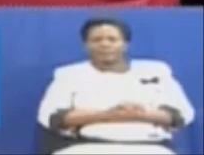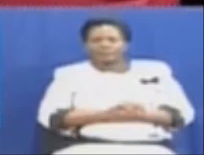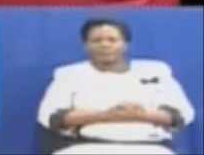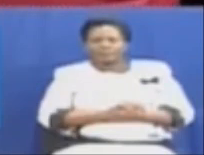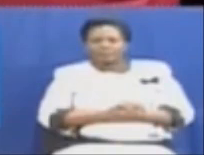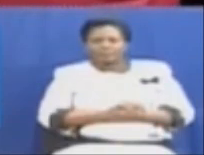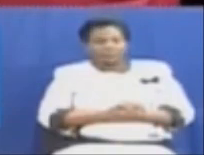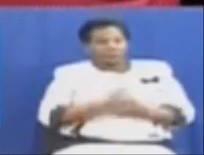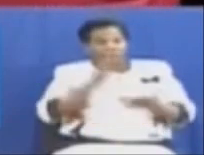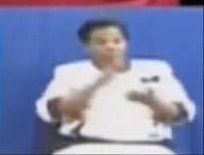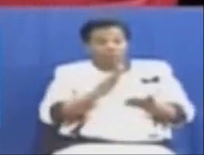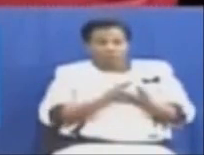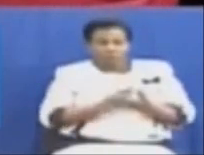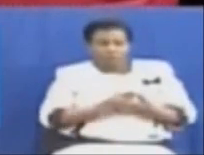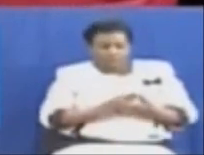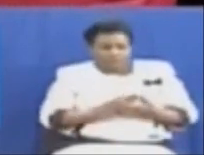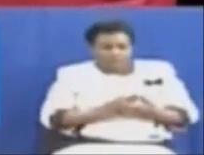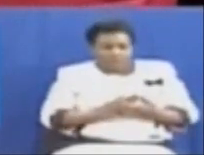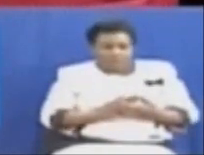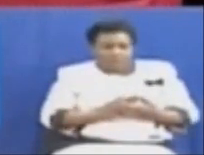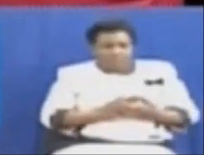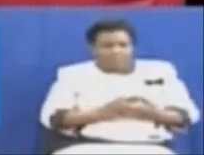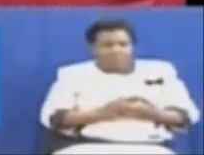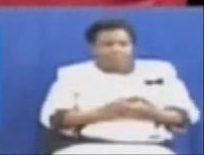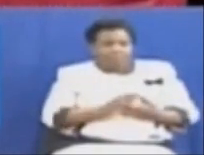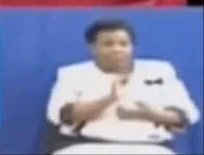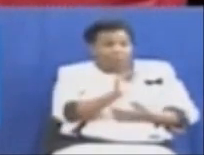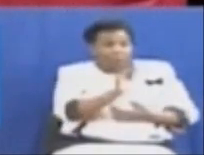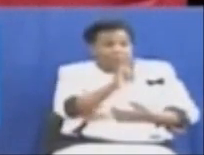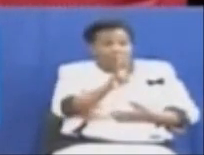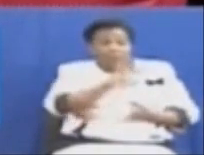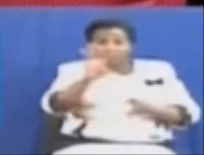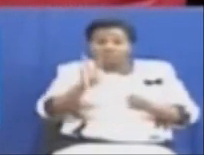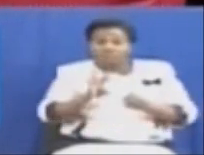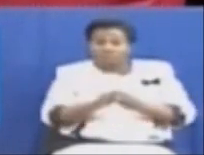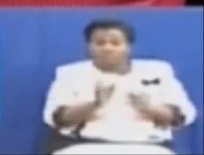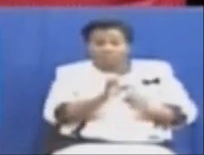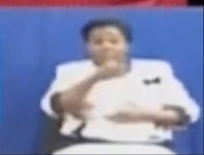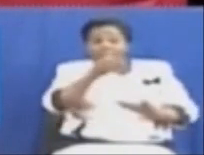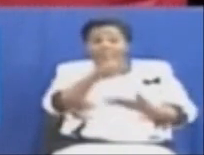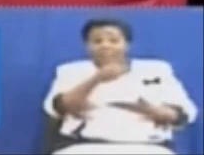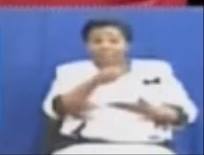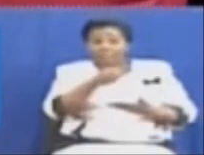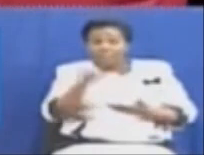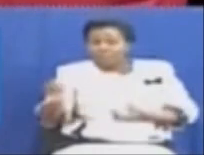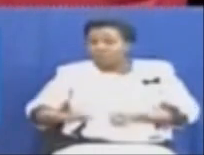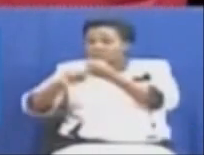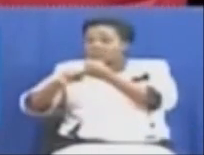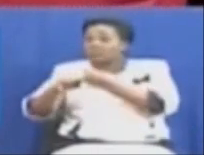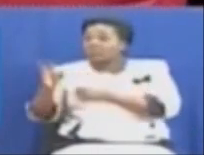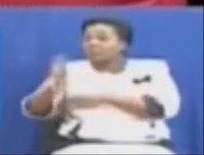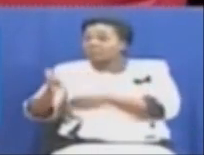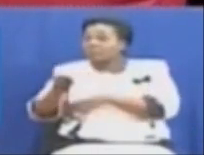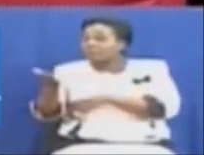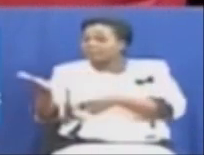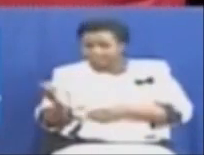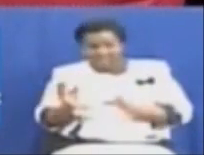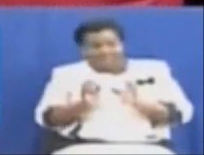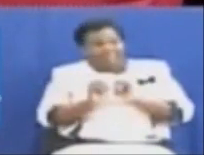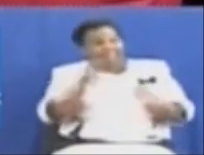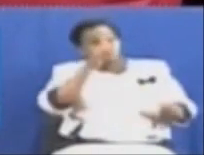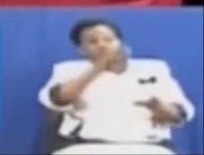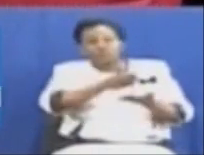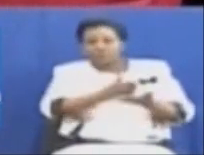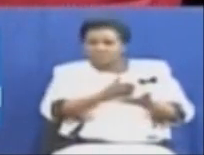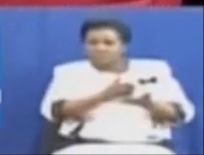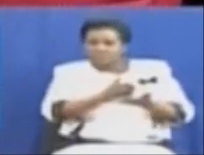na wilaya imeelekezwa kuzisimamia halmashauri kuhakikisha mabaraza hayo yanawezeshwa ili yaweze kutekeleza majukumu yake kwa kuzingatia